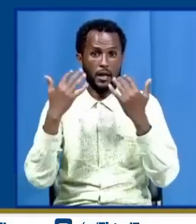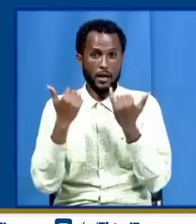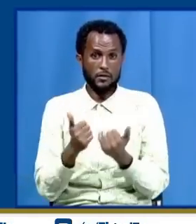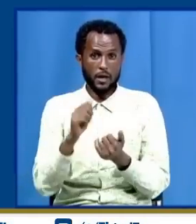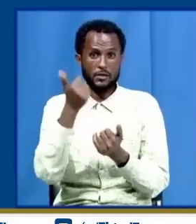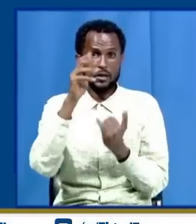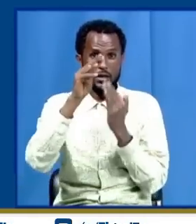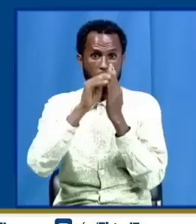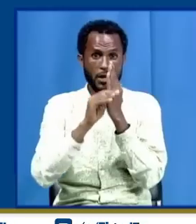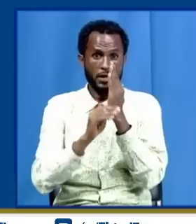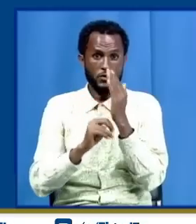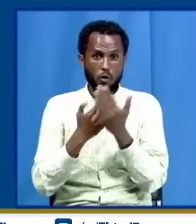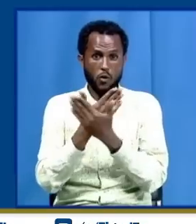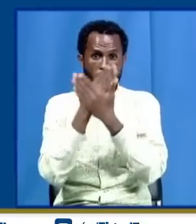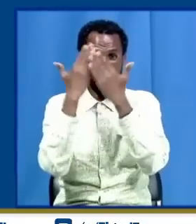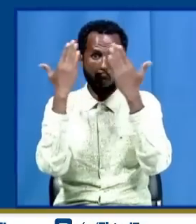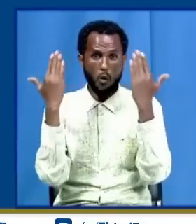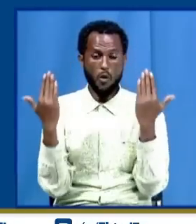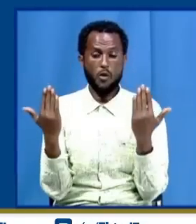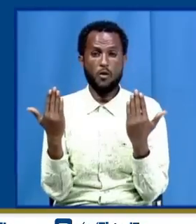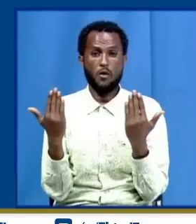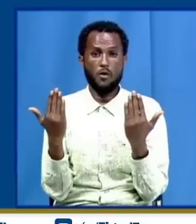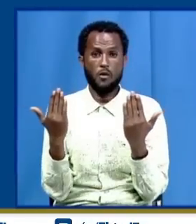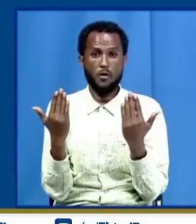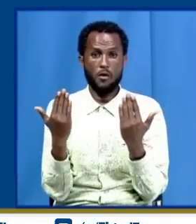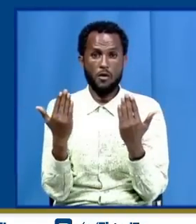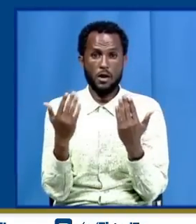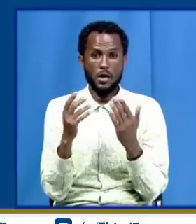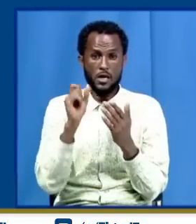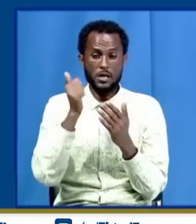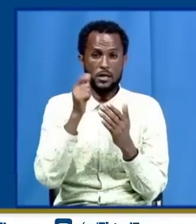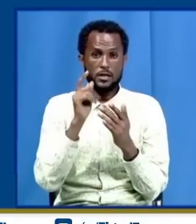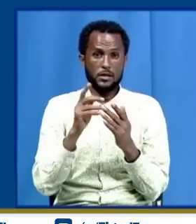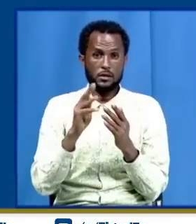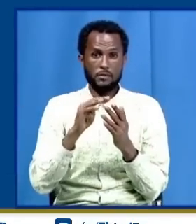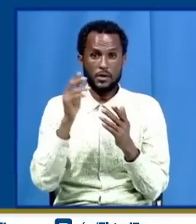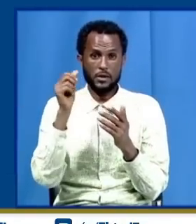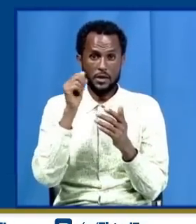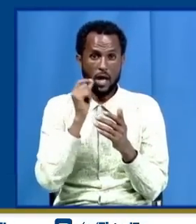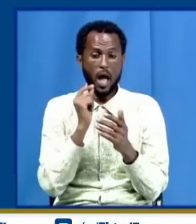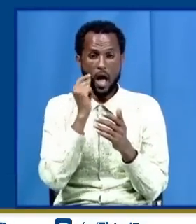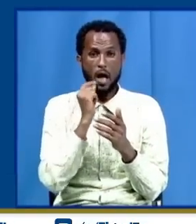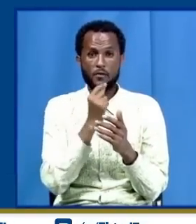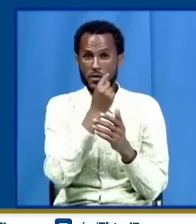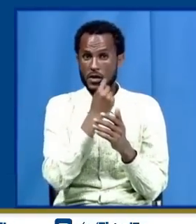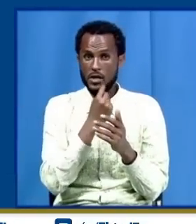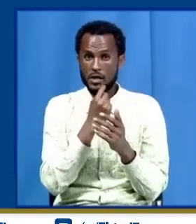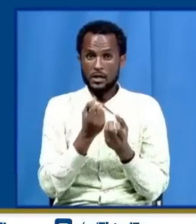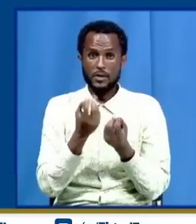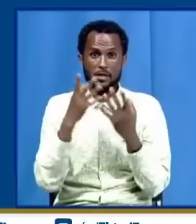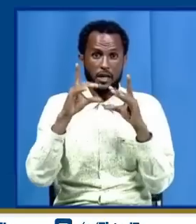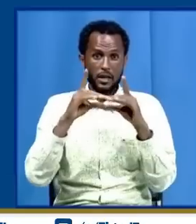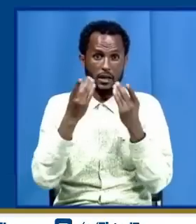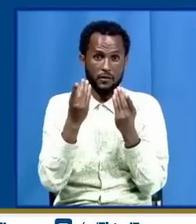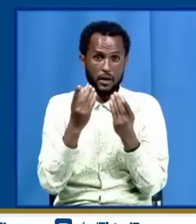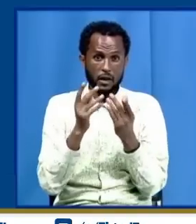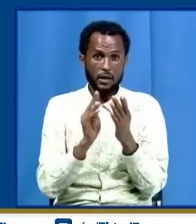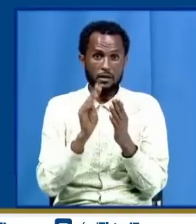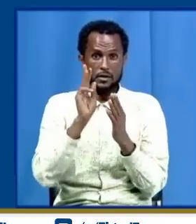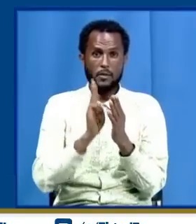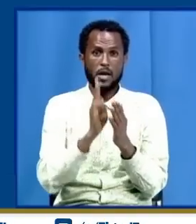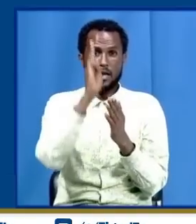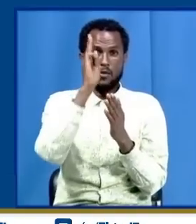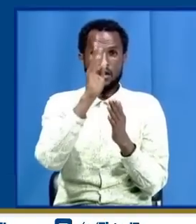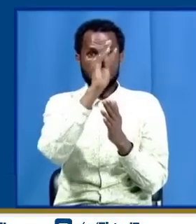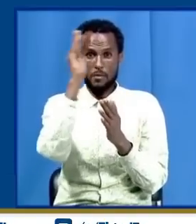10 መስከረም ኣጋወጋሕታ እዚ ምብራቕ ፋሽስት ኣብይ ዝበዝሕ ክፋል እዚ ሰሜናዊ ምዕራብን 3